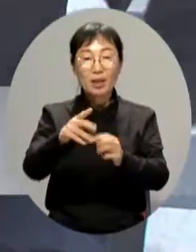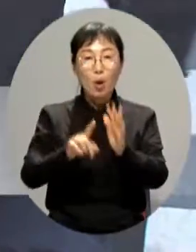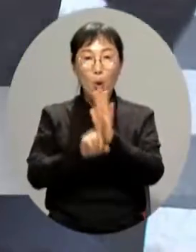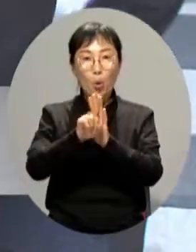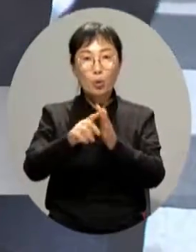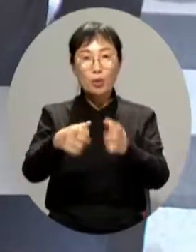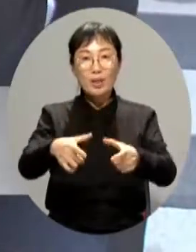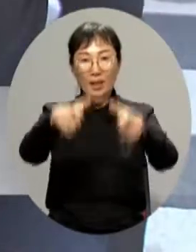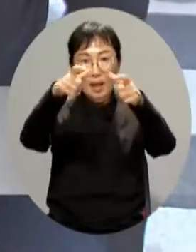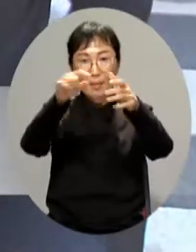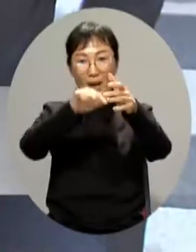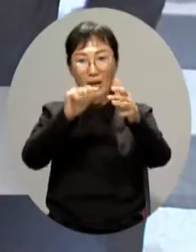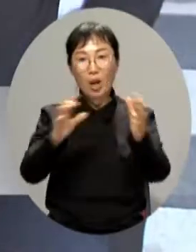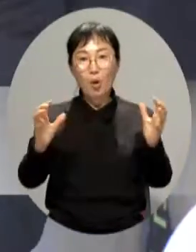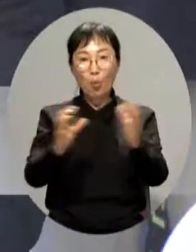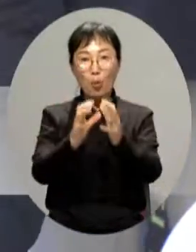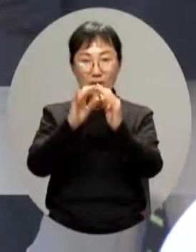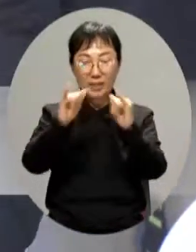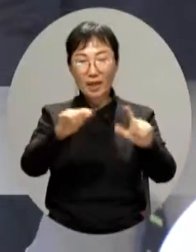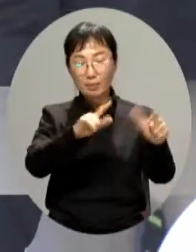모인 금액은 목표액의